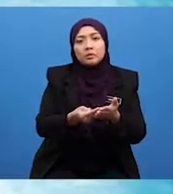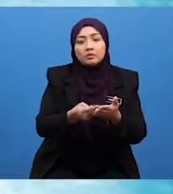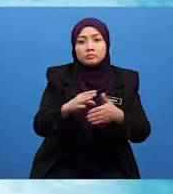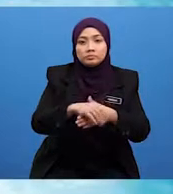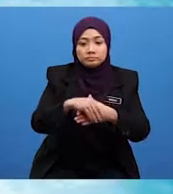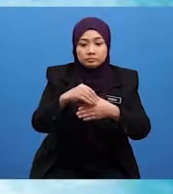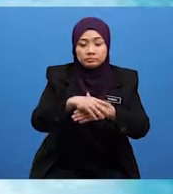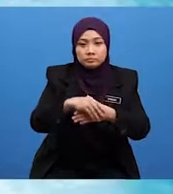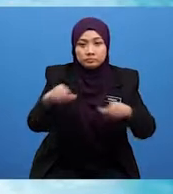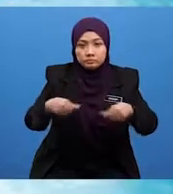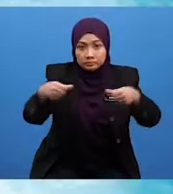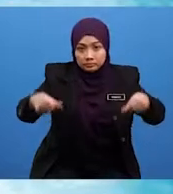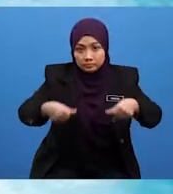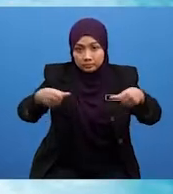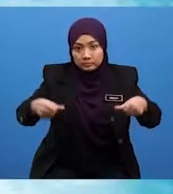keledek,